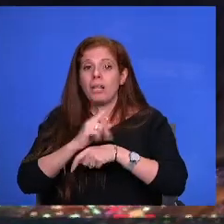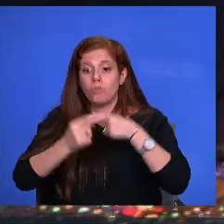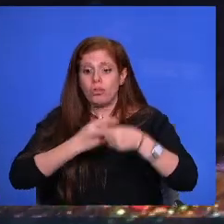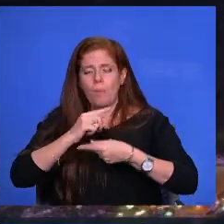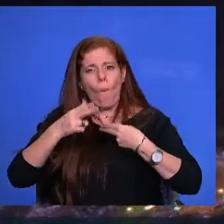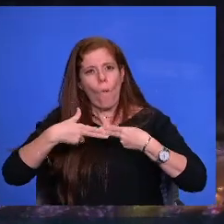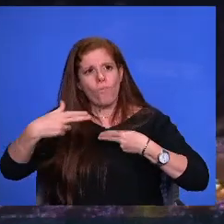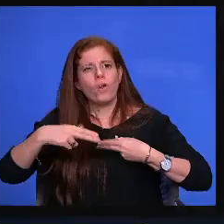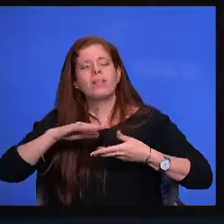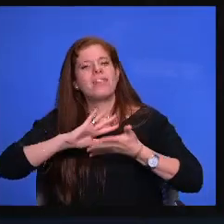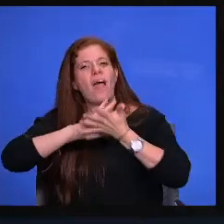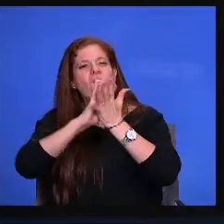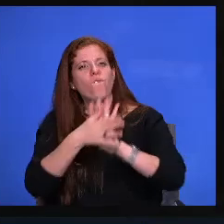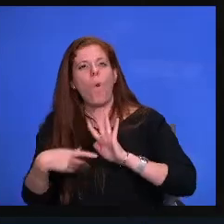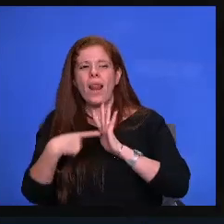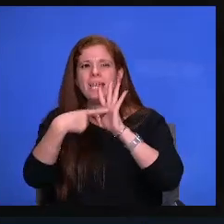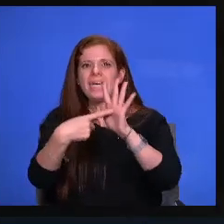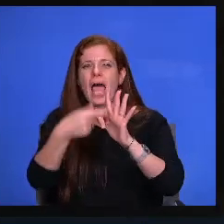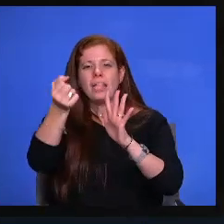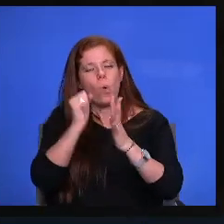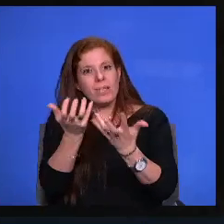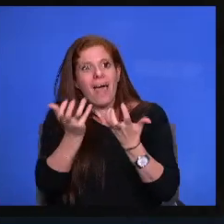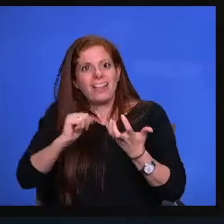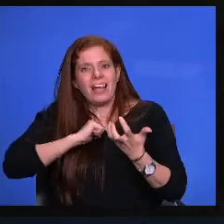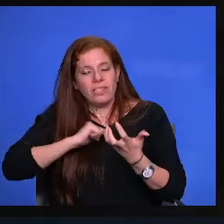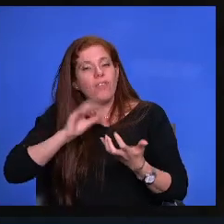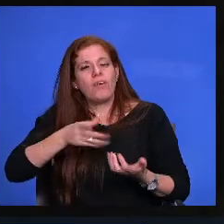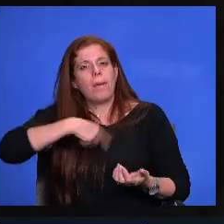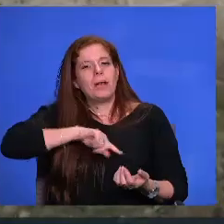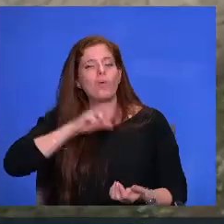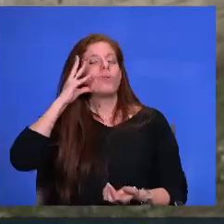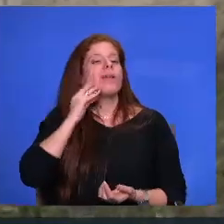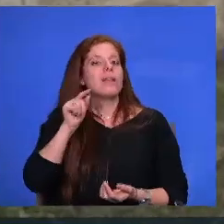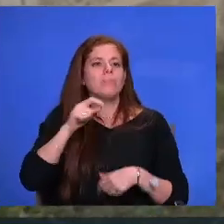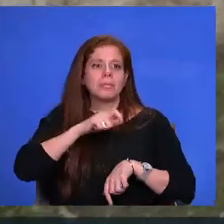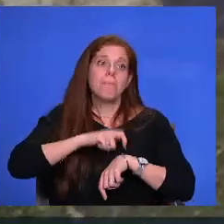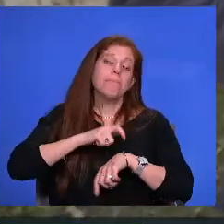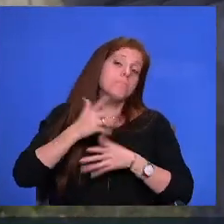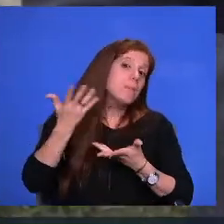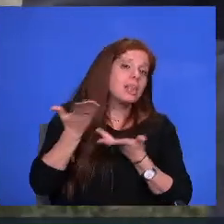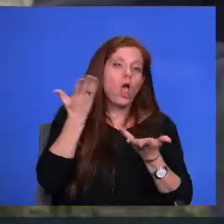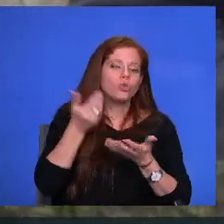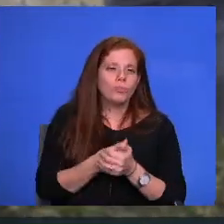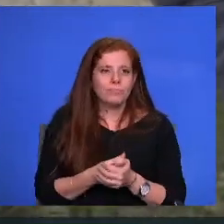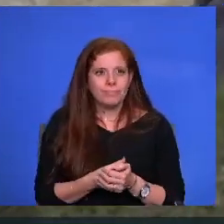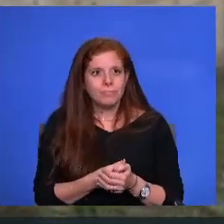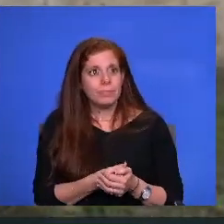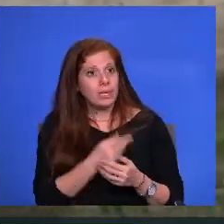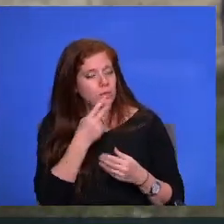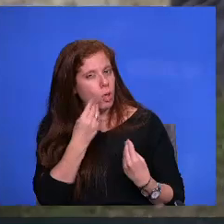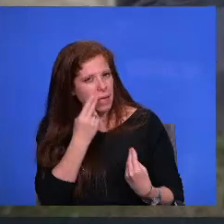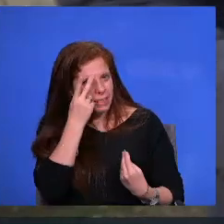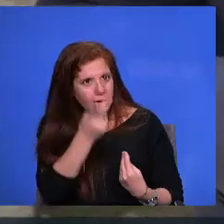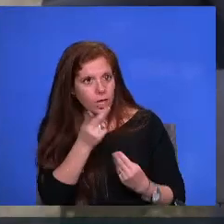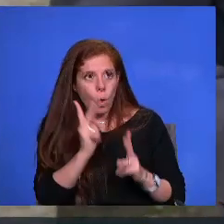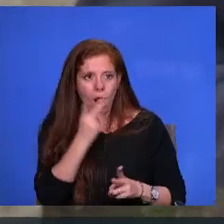אטרקטיבי במיוחד, וגם אנחנו כנראה נהנה מזה בזמן כלשהו. אז אנחנו עוד מעט נראה, נוכל לראות את רונלדו